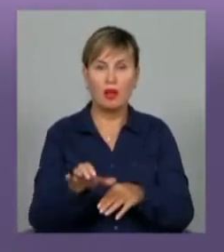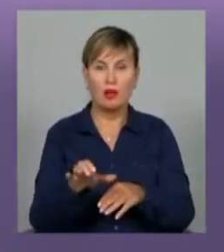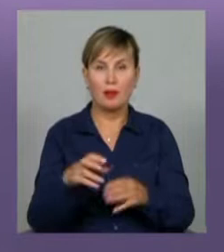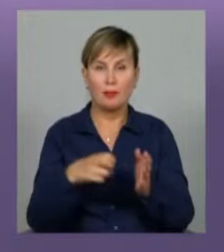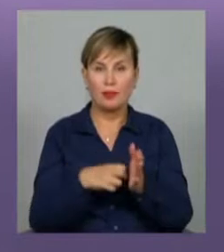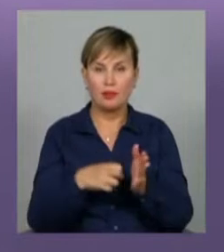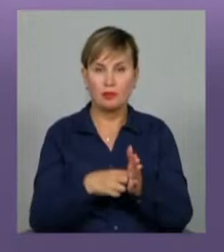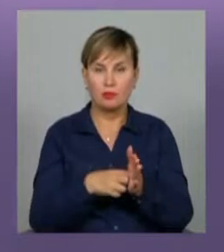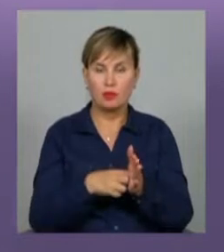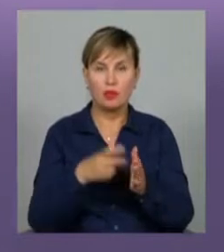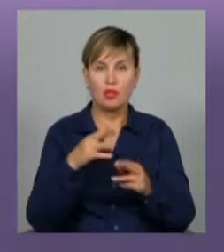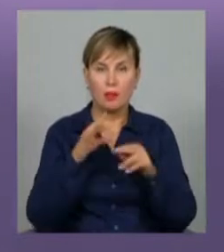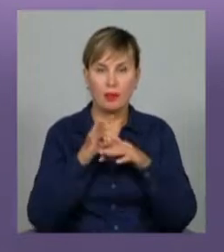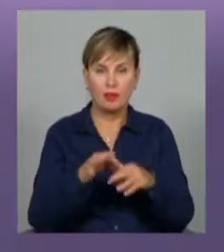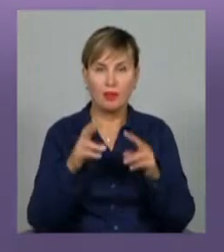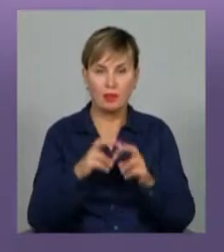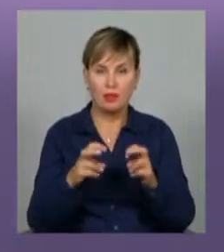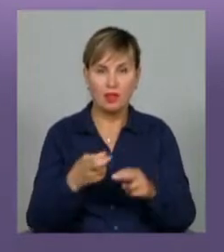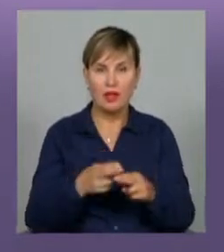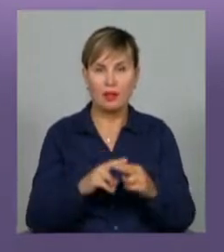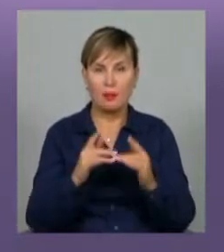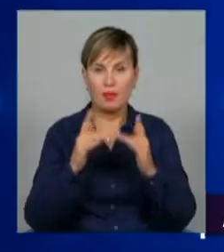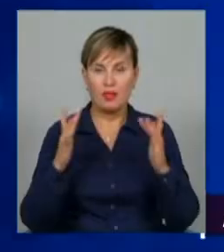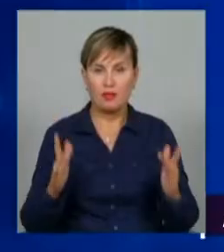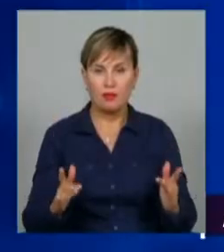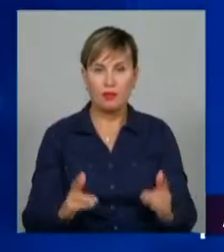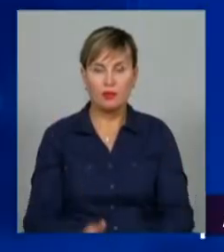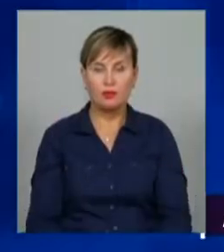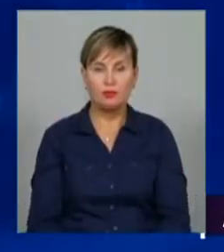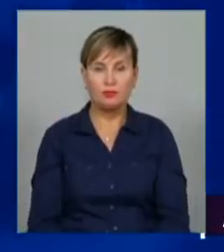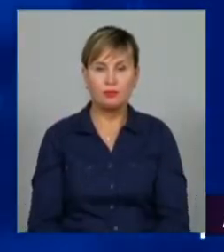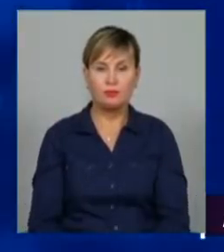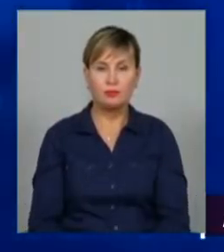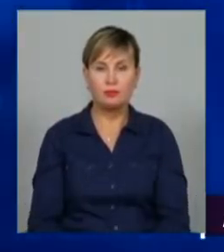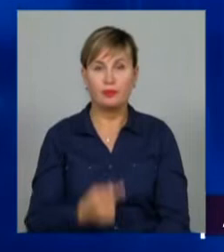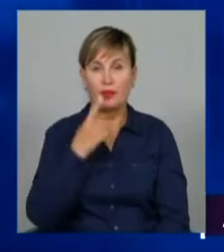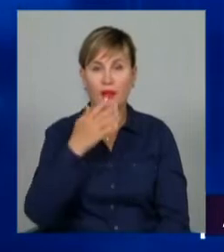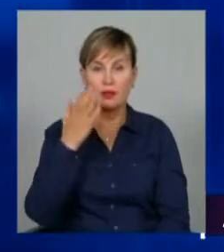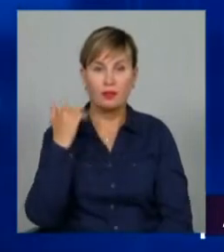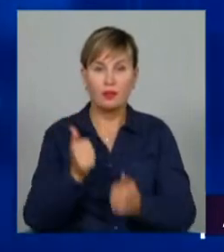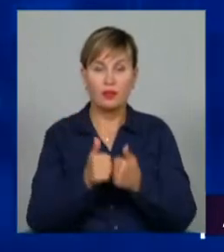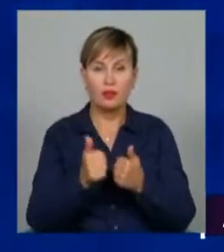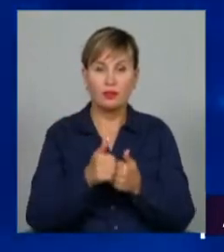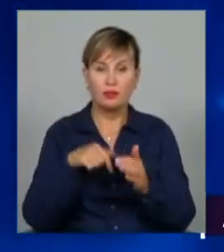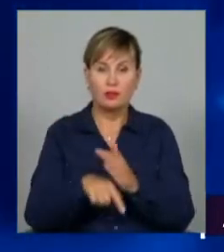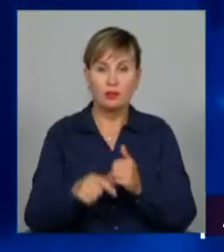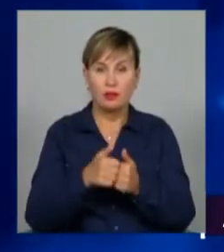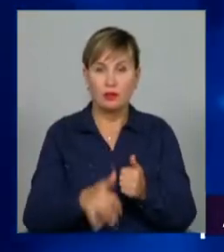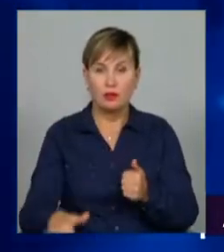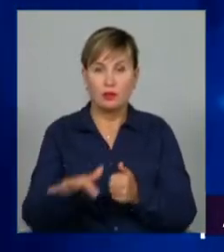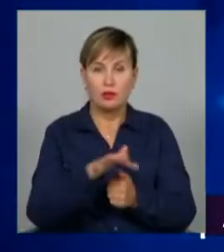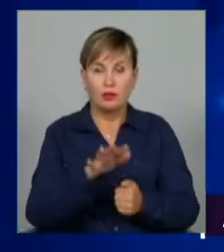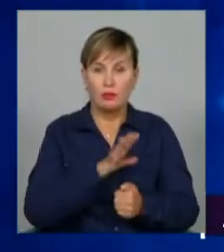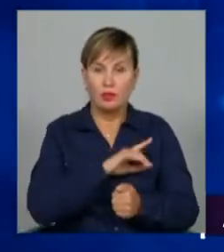в Казавтожол для проведения обследования данного мостового переезда. Напомню, совсем недавно в соседнем уйгурском районе Семеречья